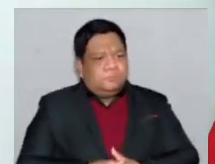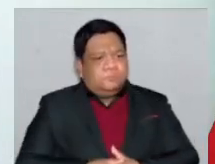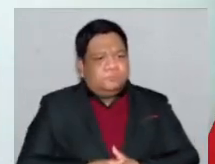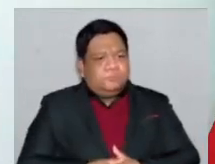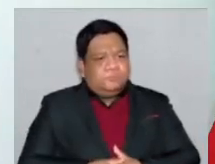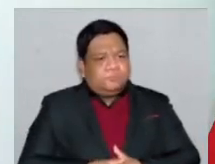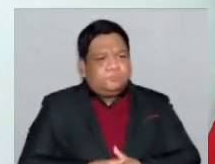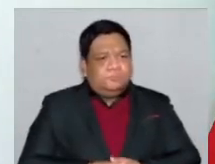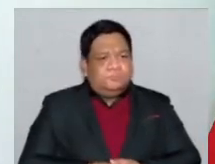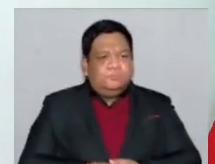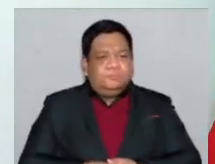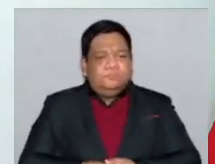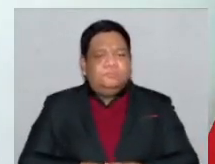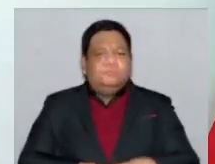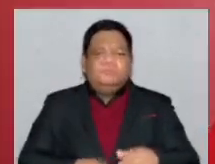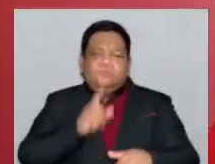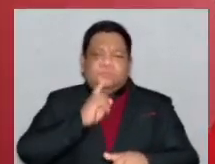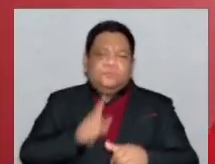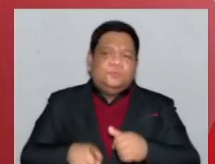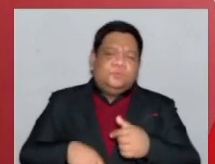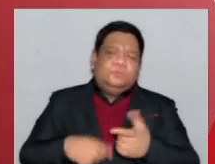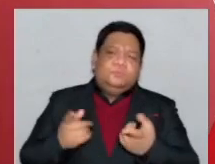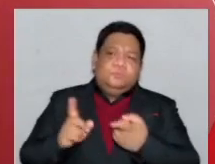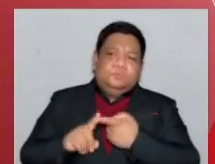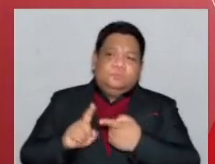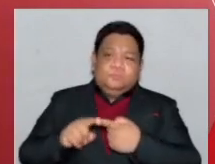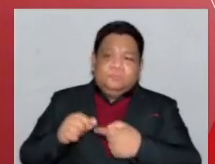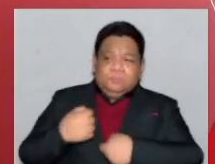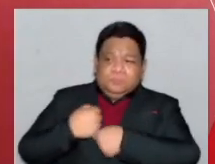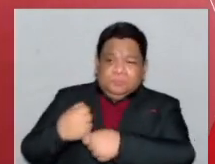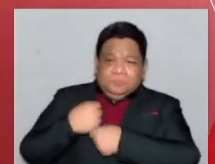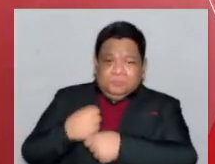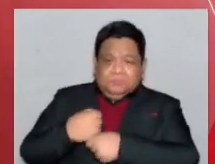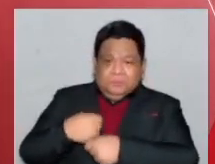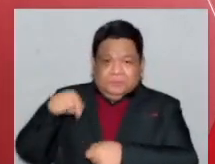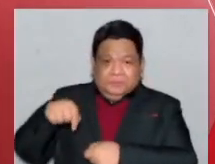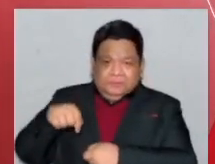Nasa low side tayo ng production. Kasi nung